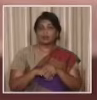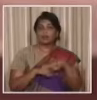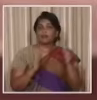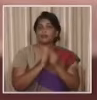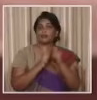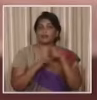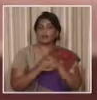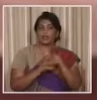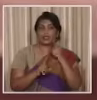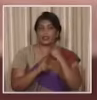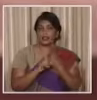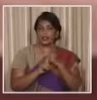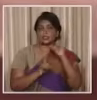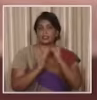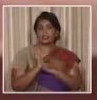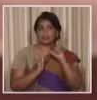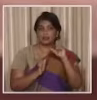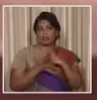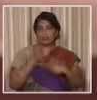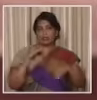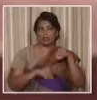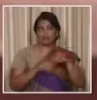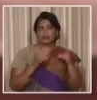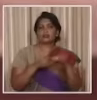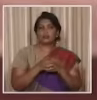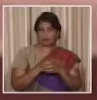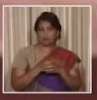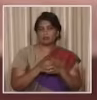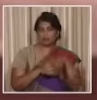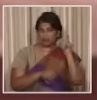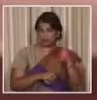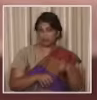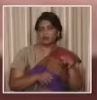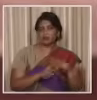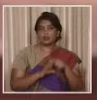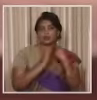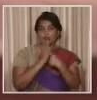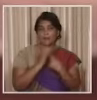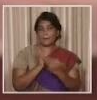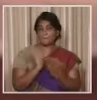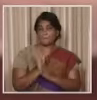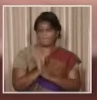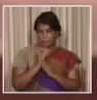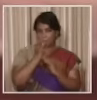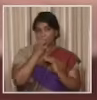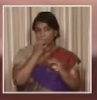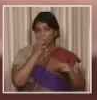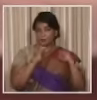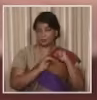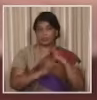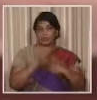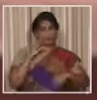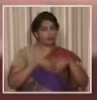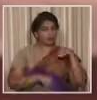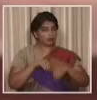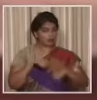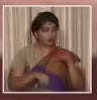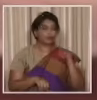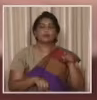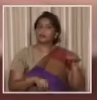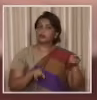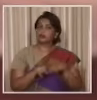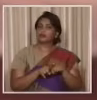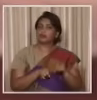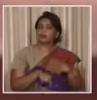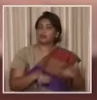කටයුතු කරනවා නුවර මහනගර සභාවේ එක දේශපාලන පක්ෂයක අපේක්ෂකේ ලයිස්වේ සමාජිකේ ප්‍රබල දේශපාලන ක්‍රියාකාරයේ එනිසා